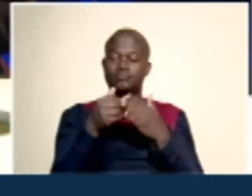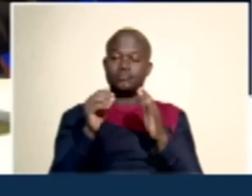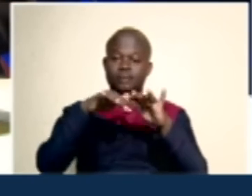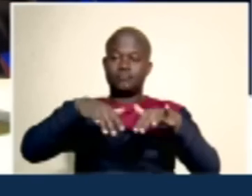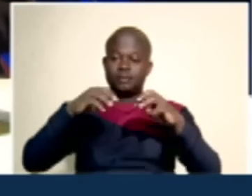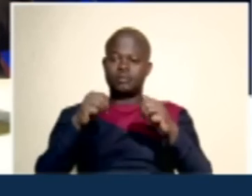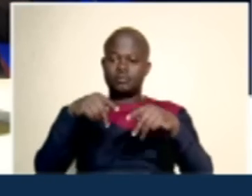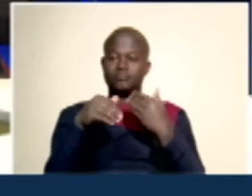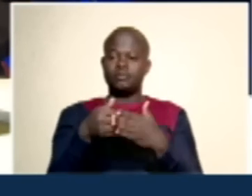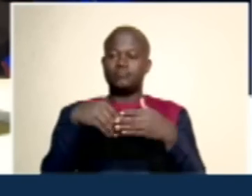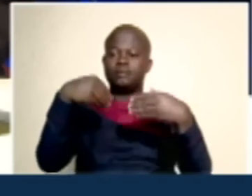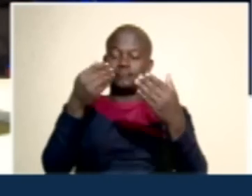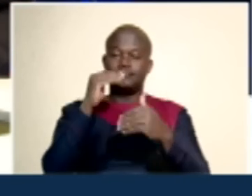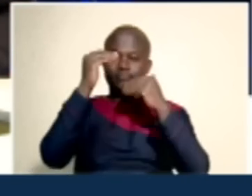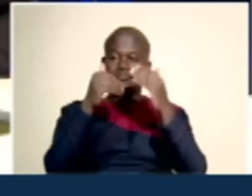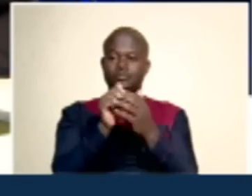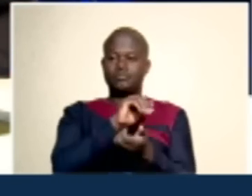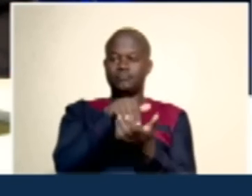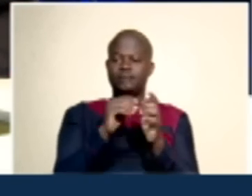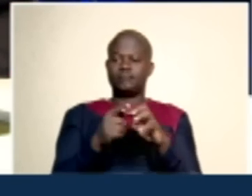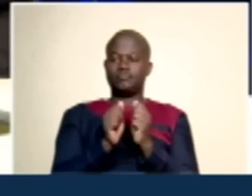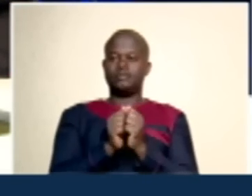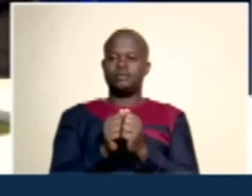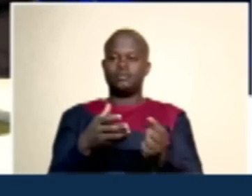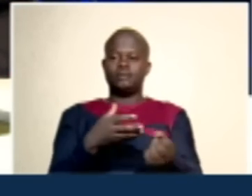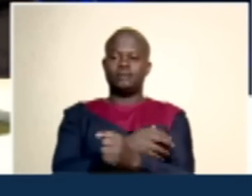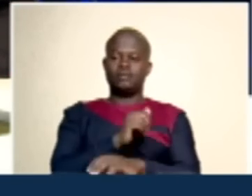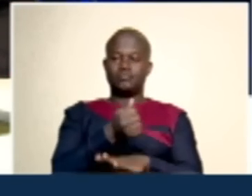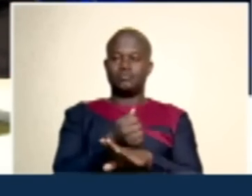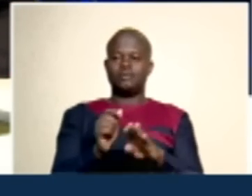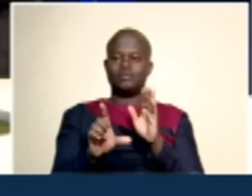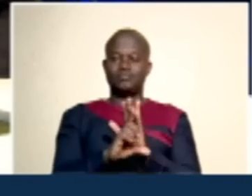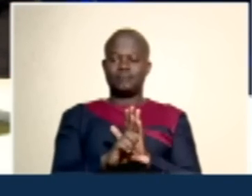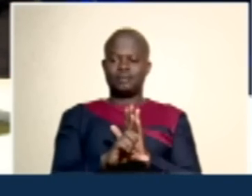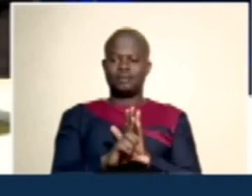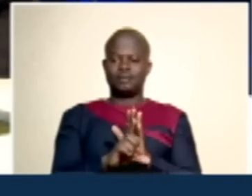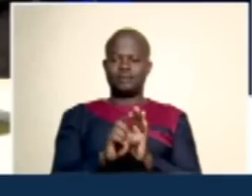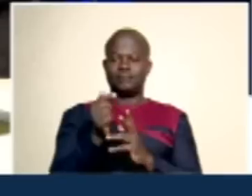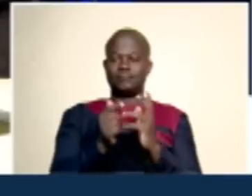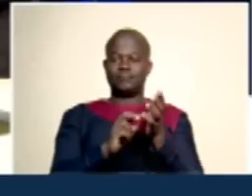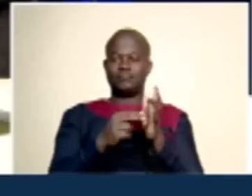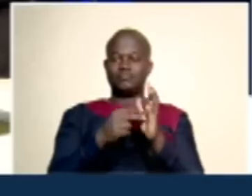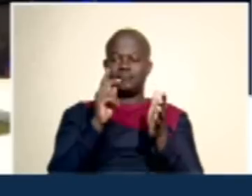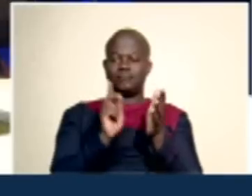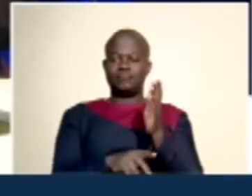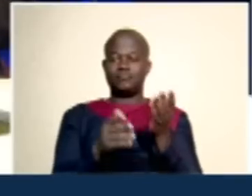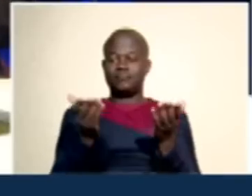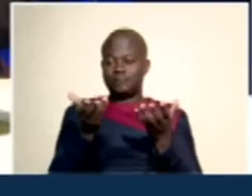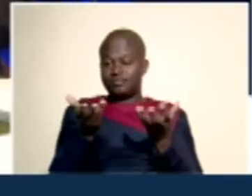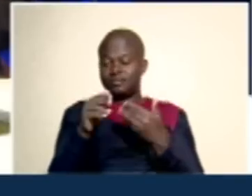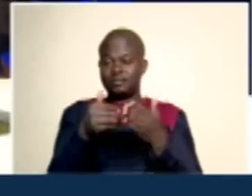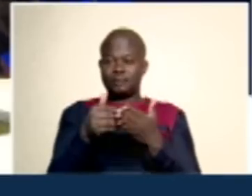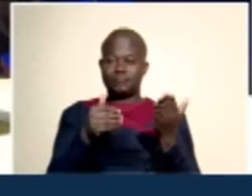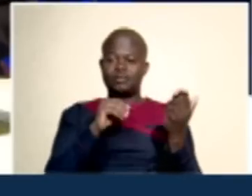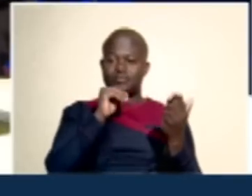ishinga amategeko yajya giha inzego n'ibigo bitandukanye ububasha bwo gushyiraho amabwiriza aho bikenewe ibi byo bishatse kuvuga iki ese kuba